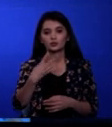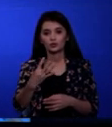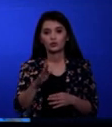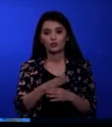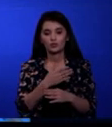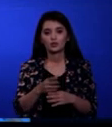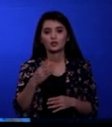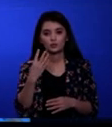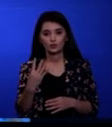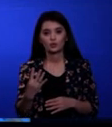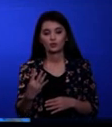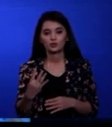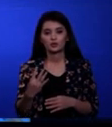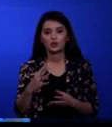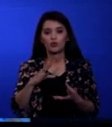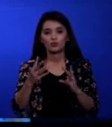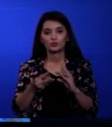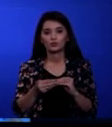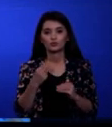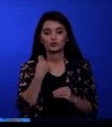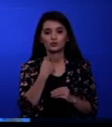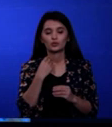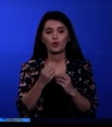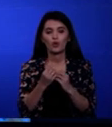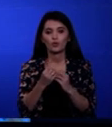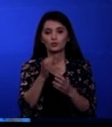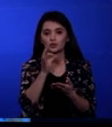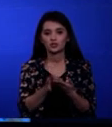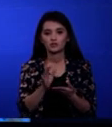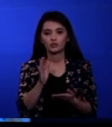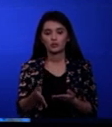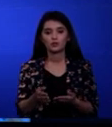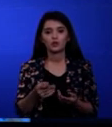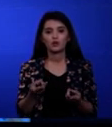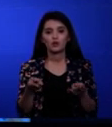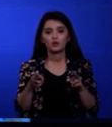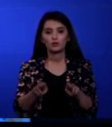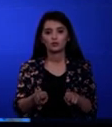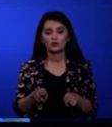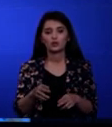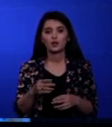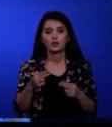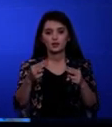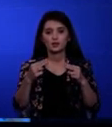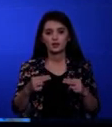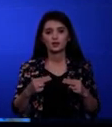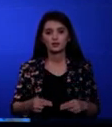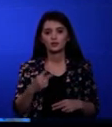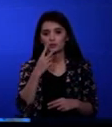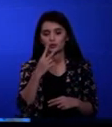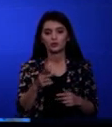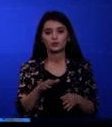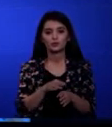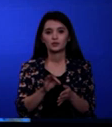ga bo'lganimizda butun son 11 hosil bo'ladi. Qolganlarini navbat bilan tekshirib olamiz.